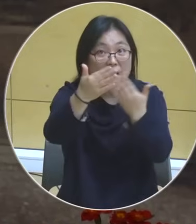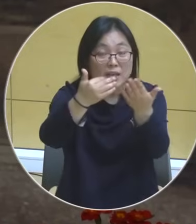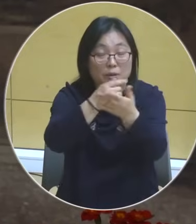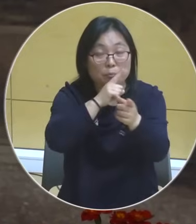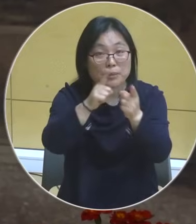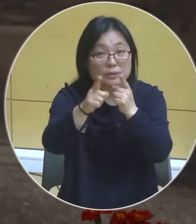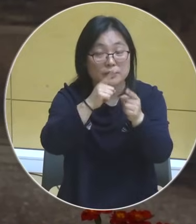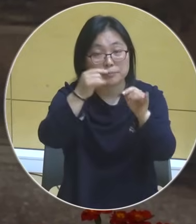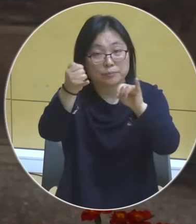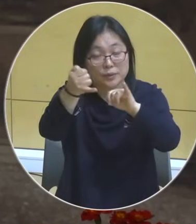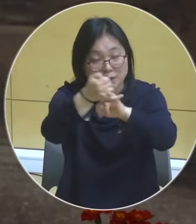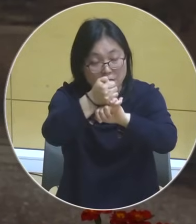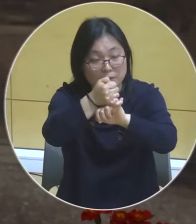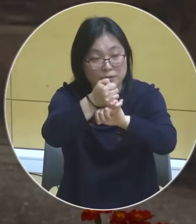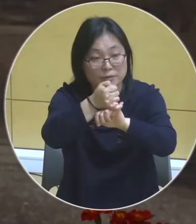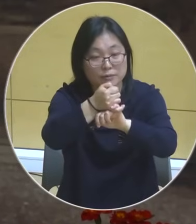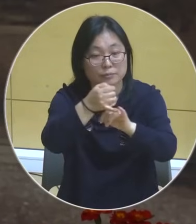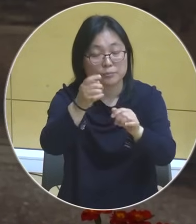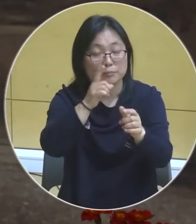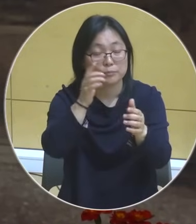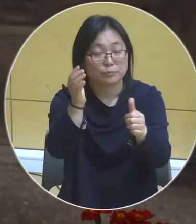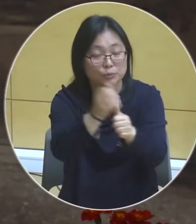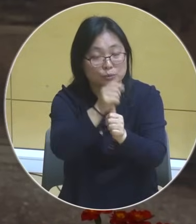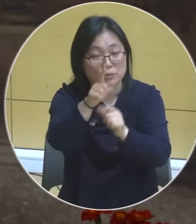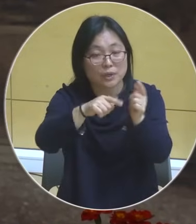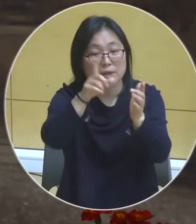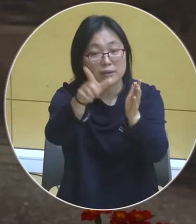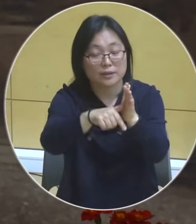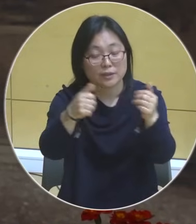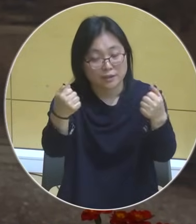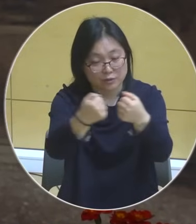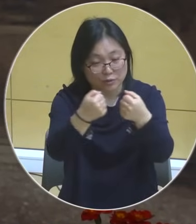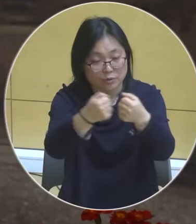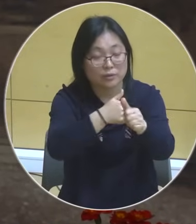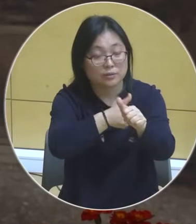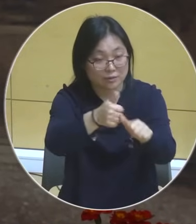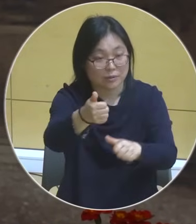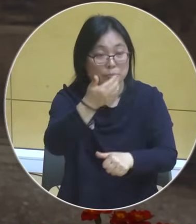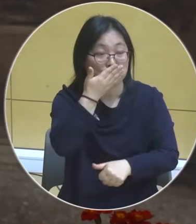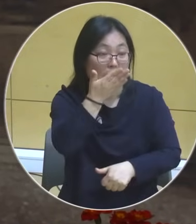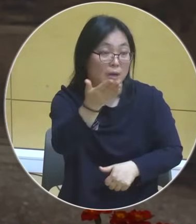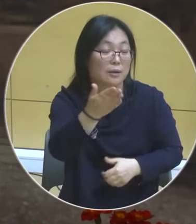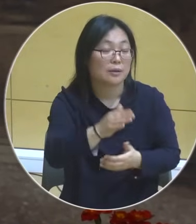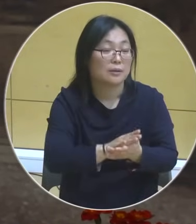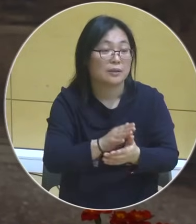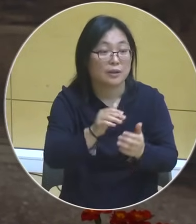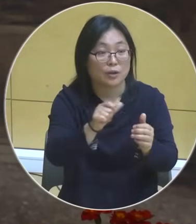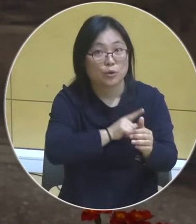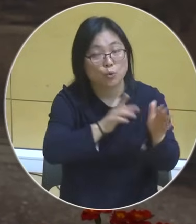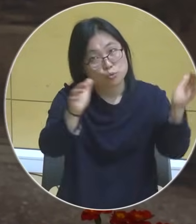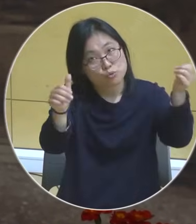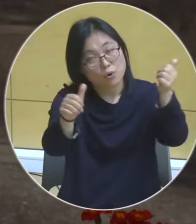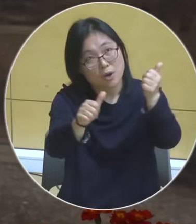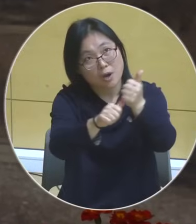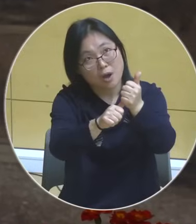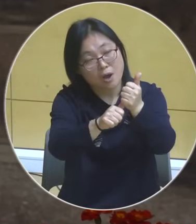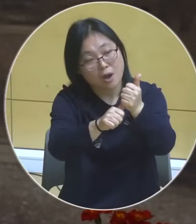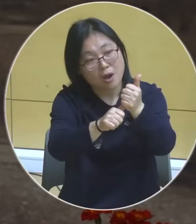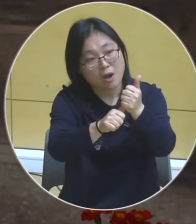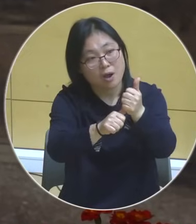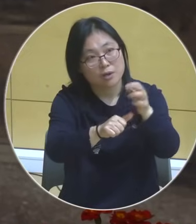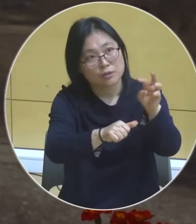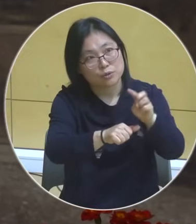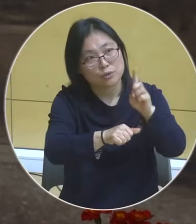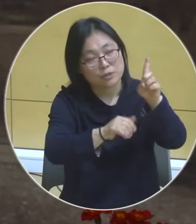말씀과 그 언약의 약속을 붙들고 나갈 때 그들은 전쟁에서 승리할 수 있습니다. 여러분, 여호수아가 무려